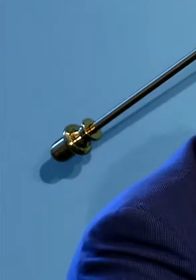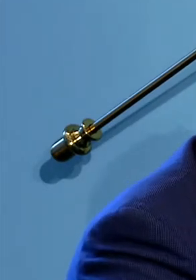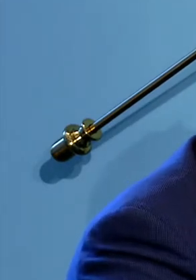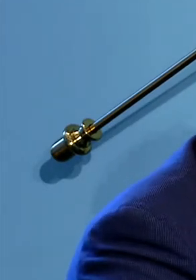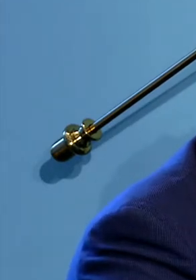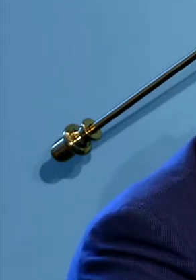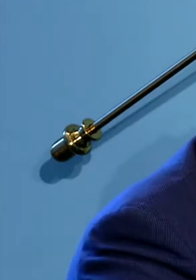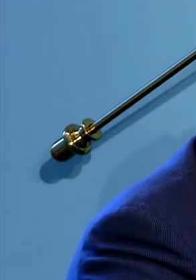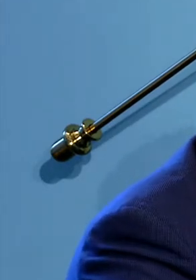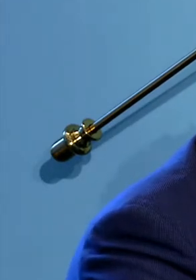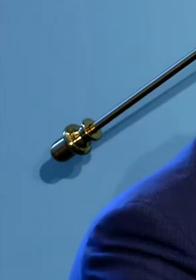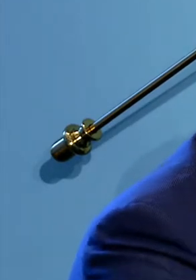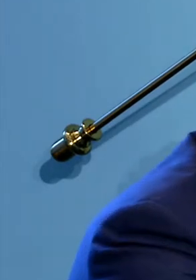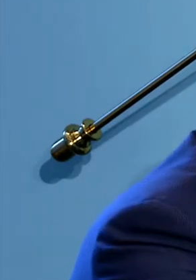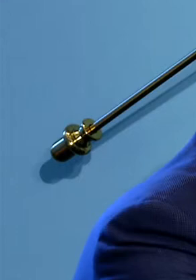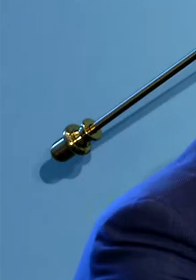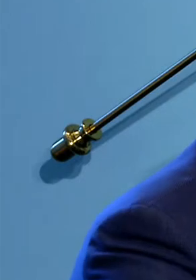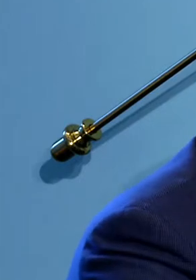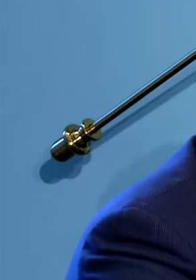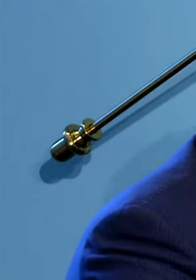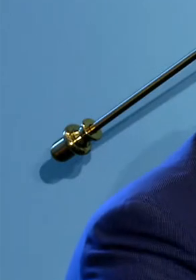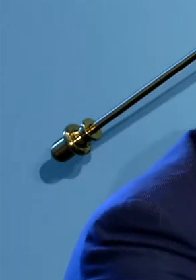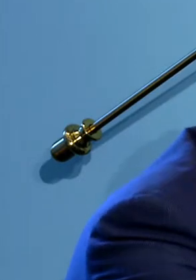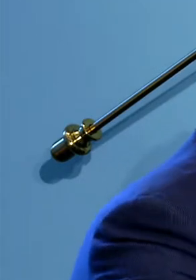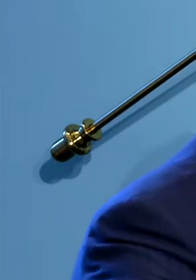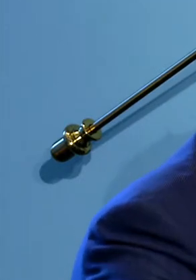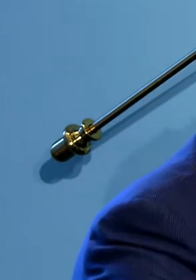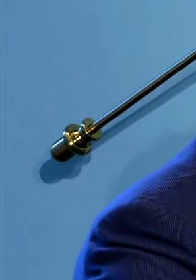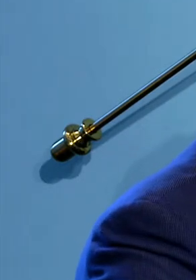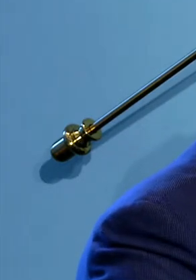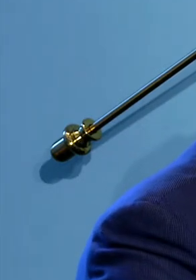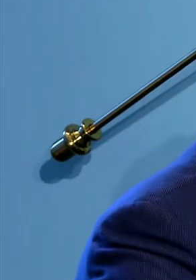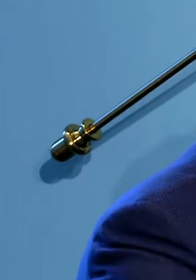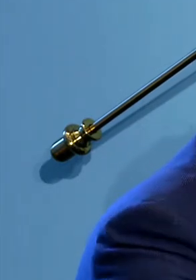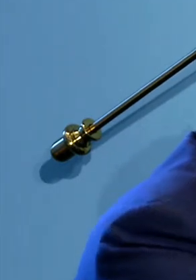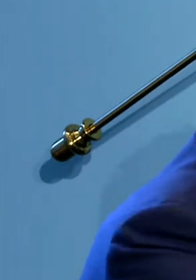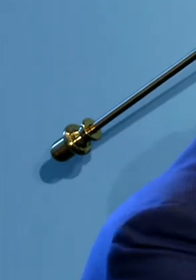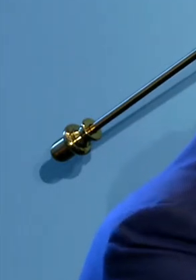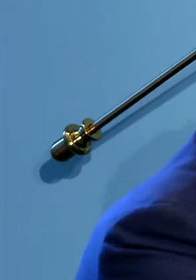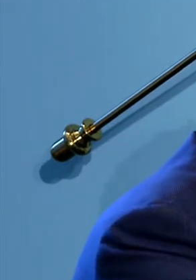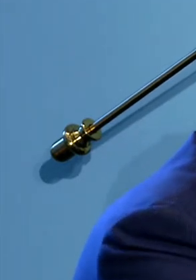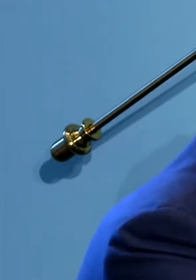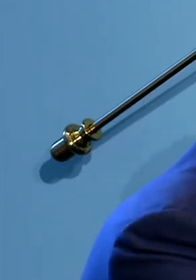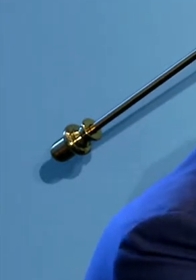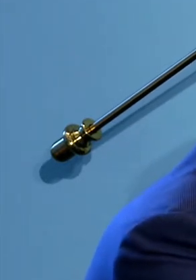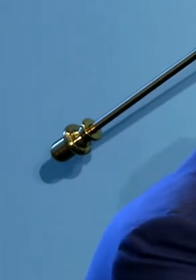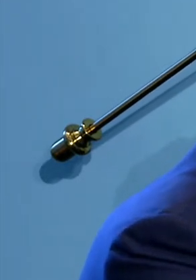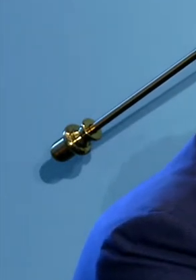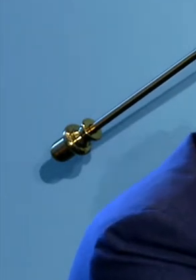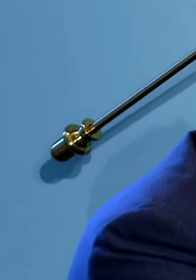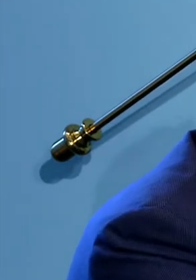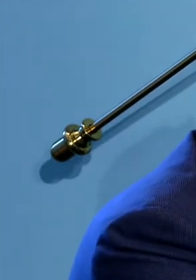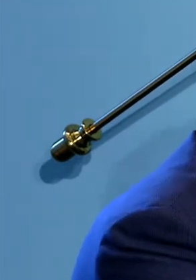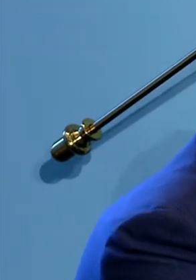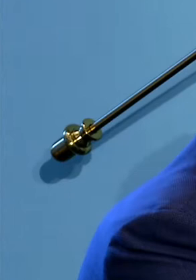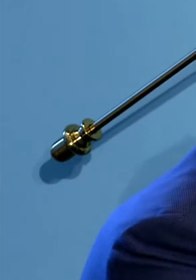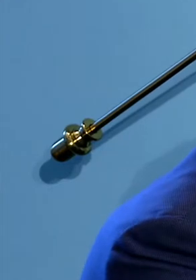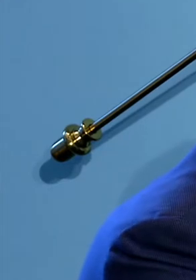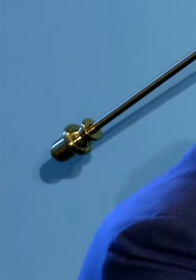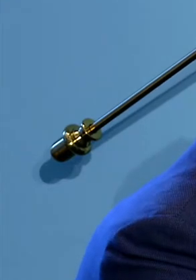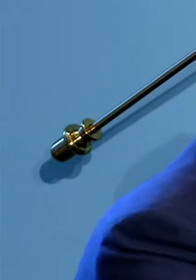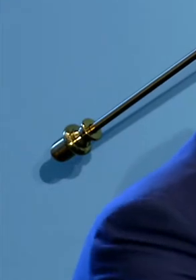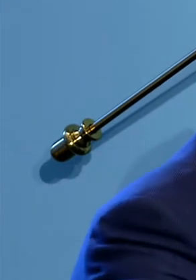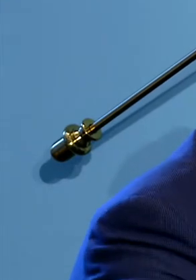amerikanska IT-jättarna. Som ju då väldigt mycket är något ideal. Hur hävdar man sig utifrån branding och utifrån att göra